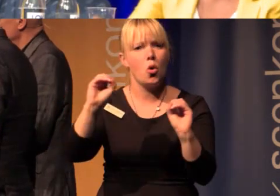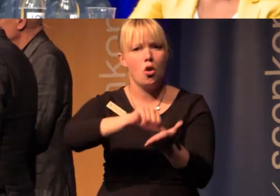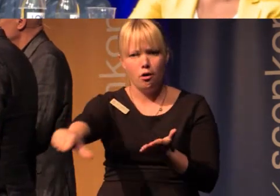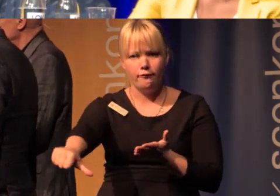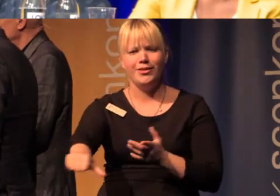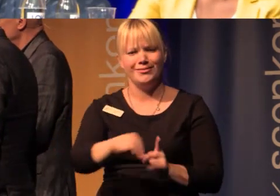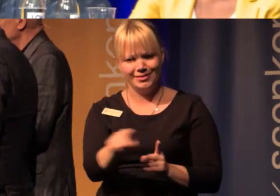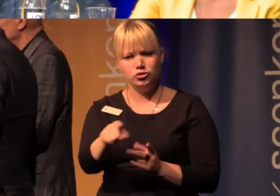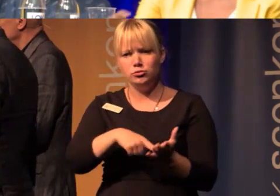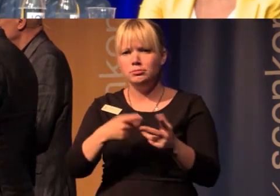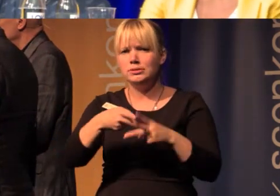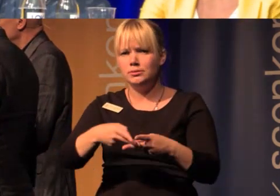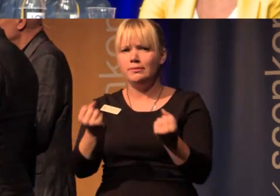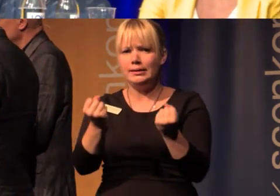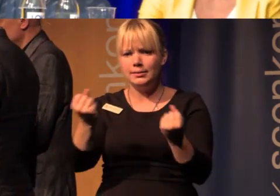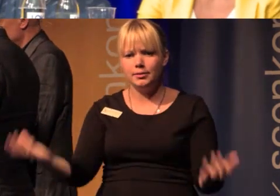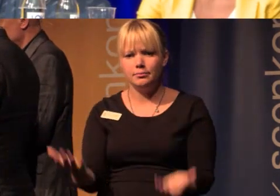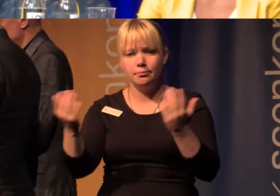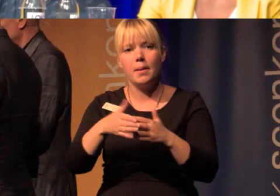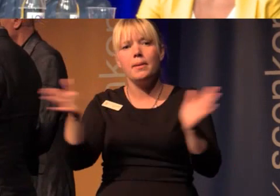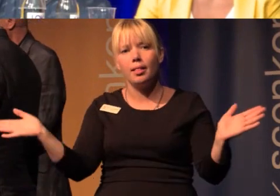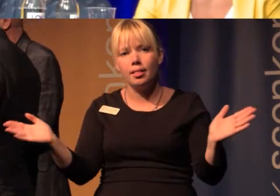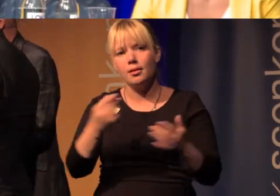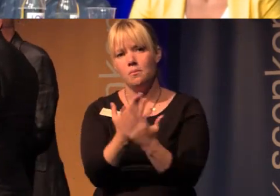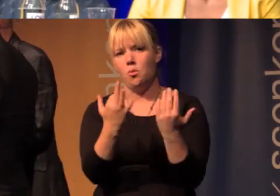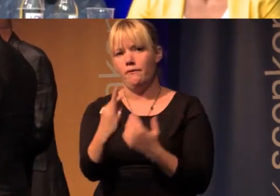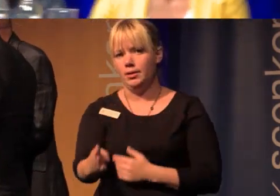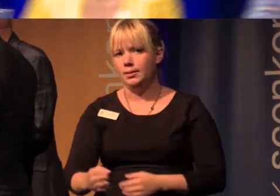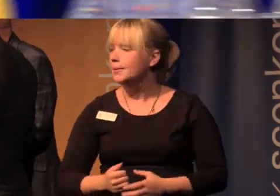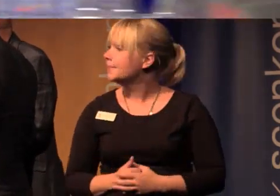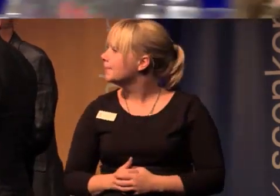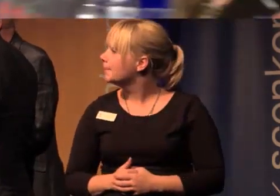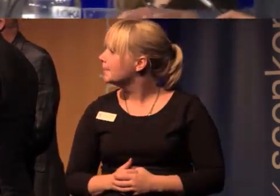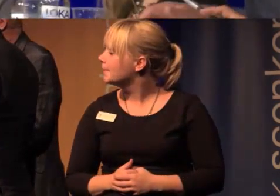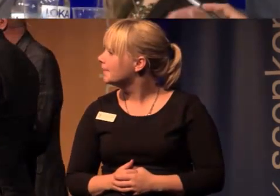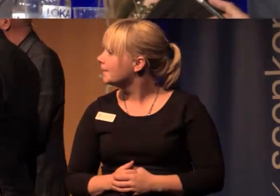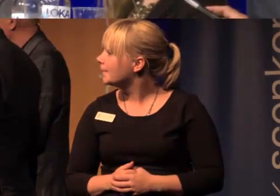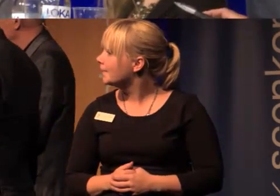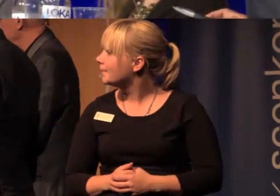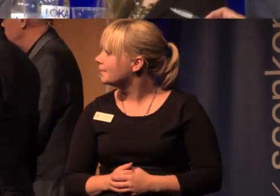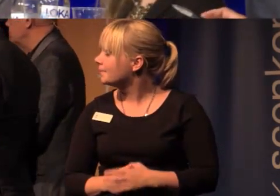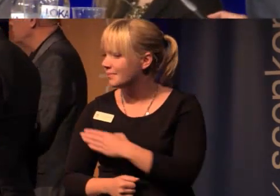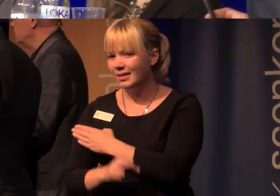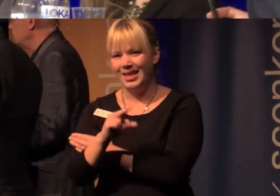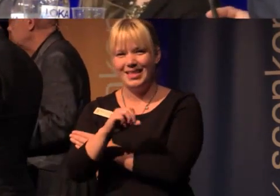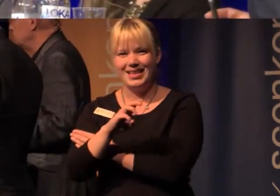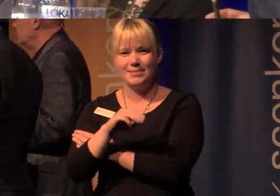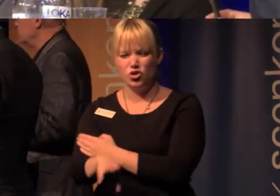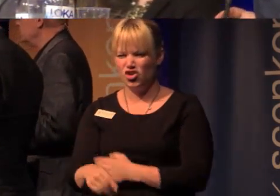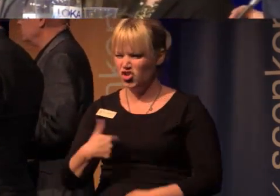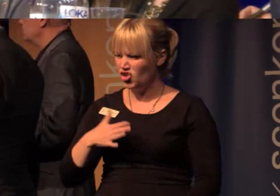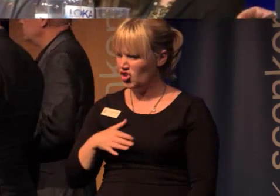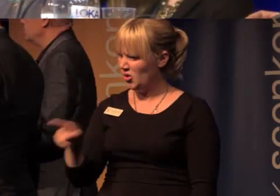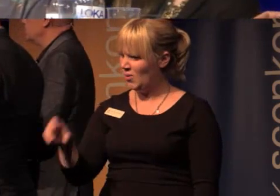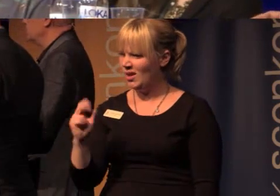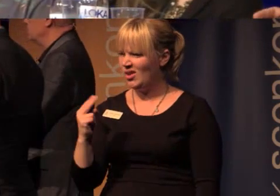att säkerställa bredden och mångfalden. Tack. Rasmus. Gustav har ju lite fel, eller han har ju fel när han säger att det är